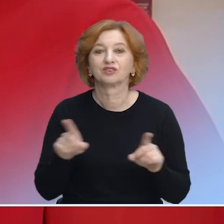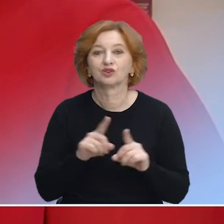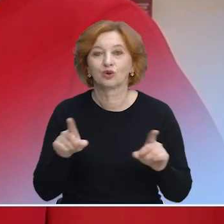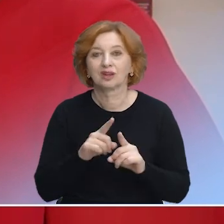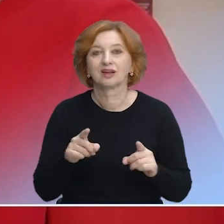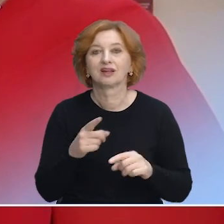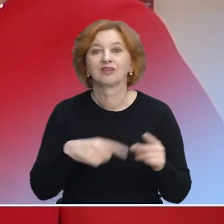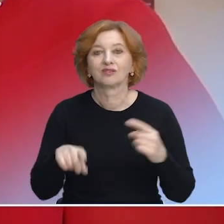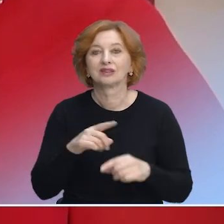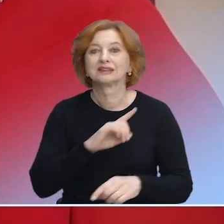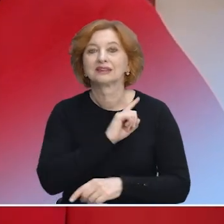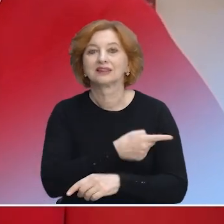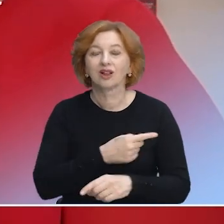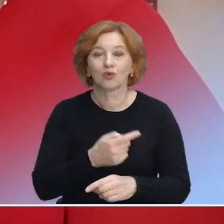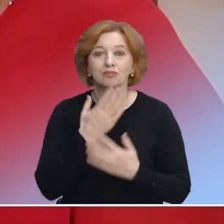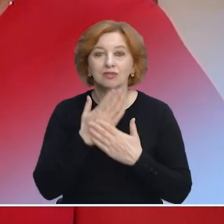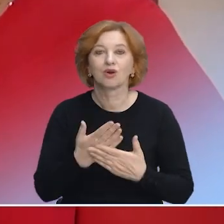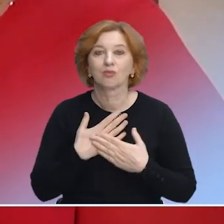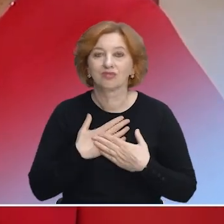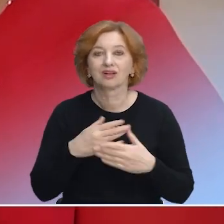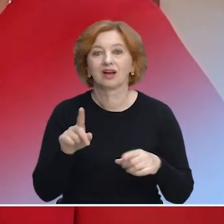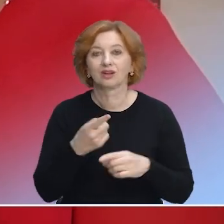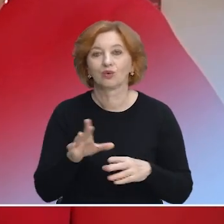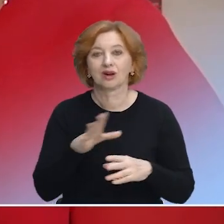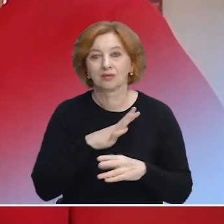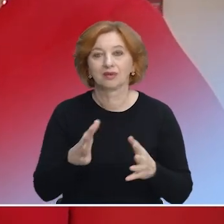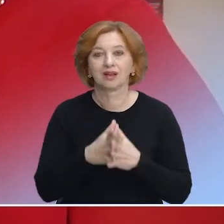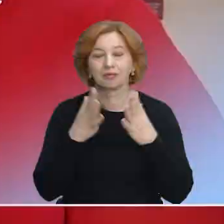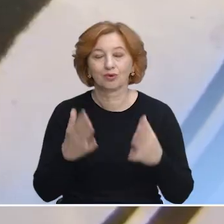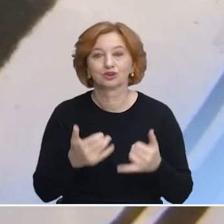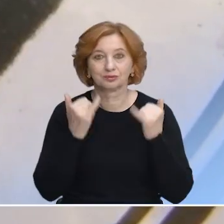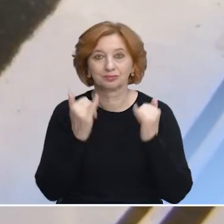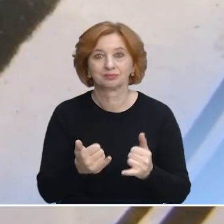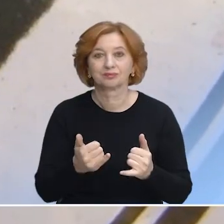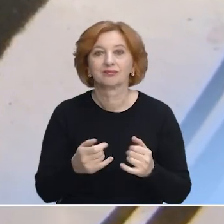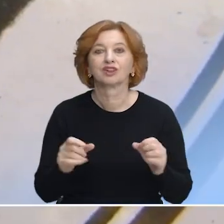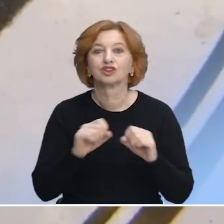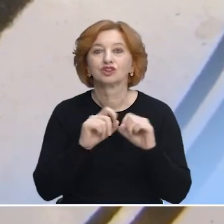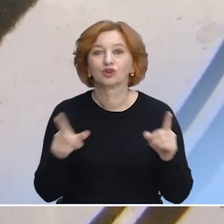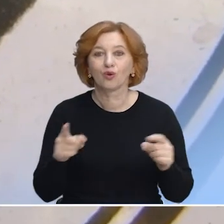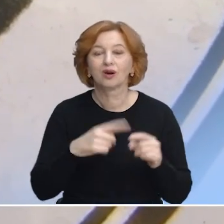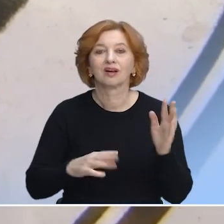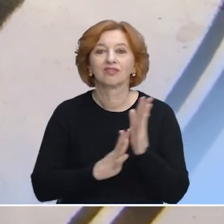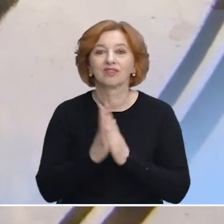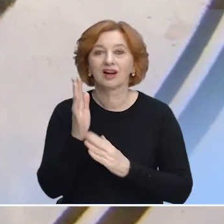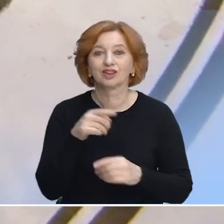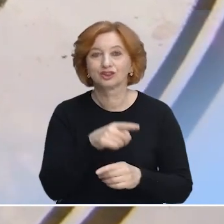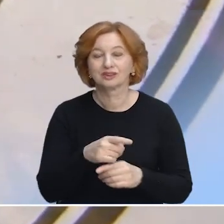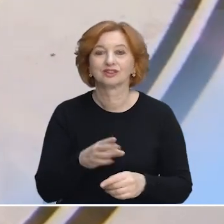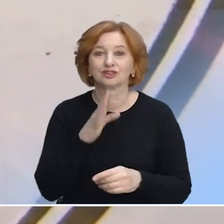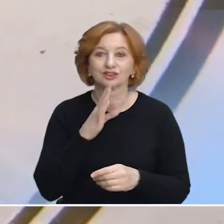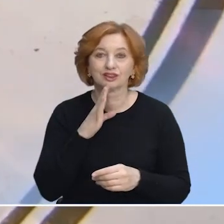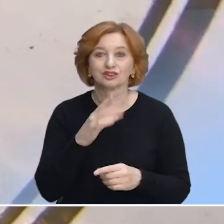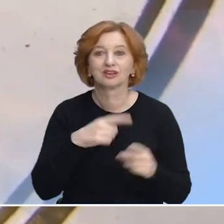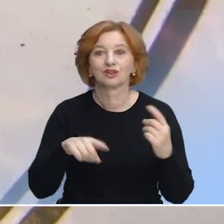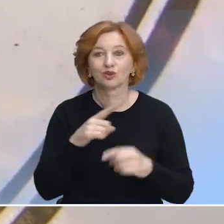вот ту силу материнской любви, которая была у Анны Иосифовны к детям. Школьники бережно ухаживают за могилой Анны